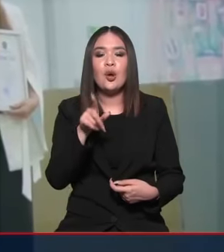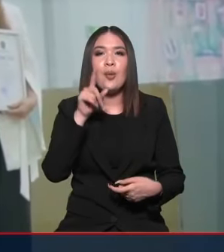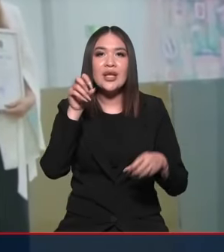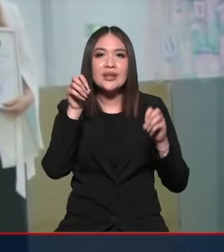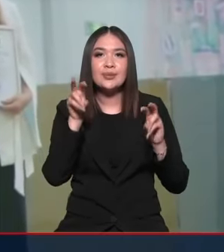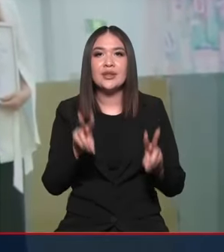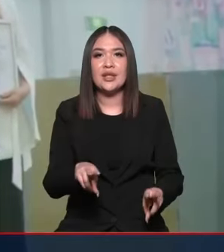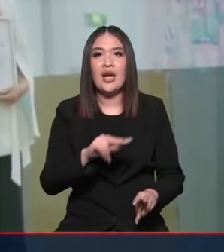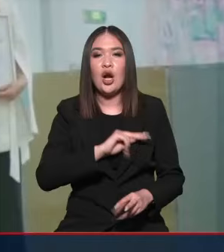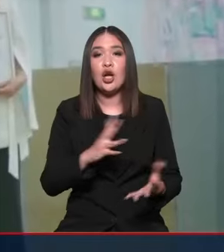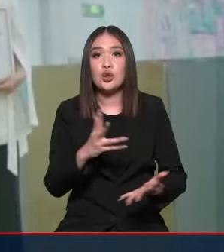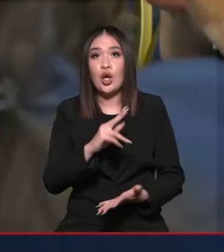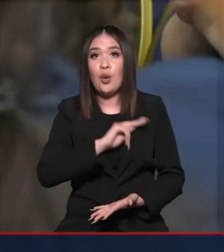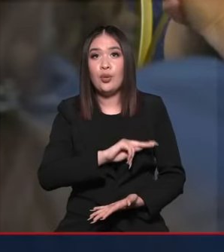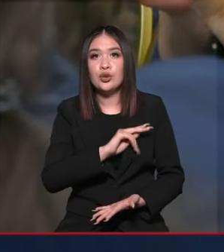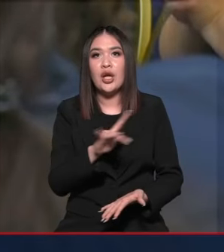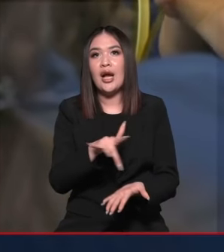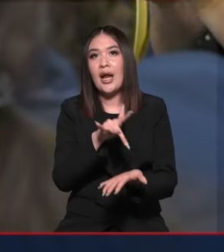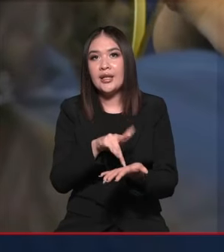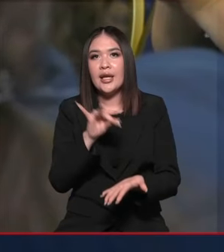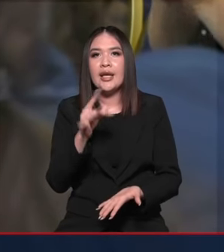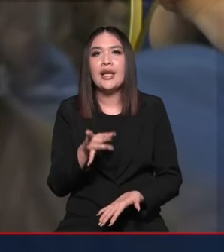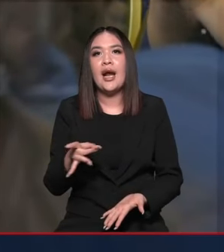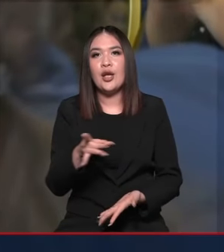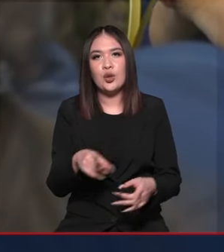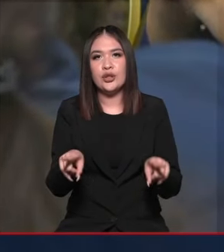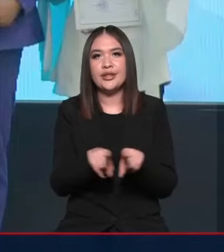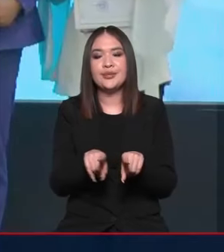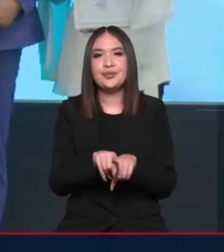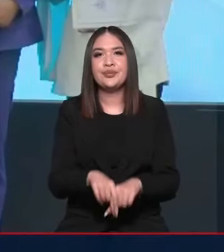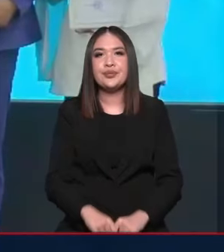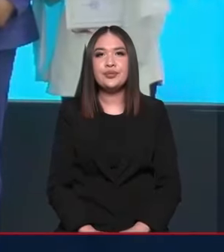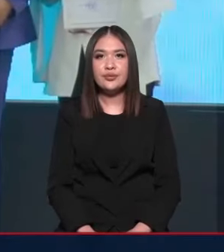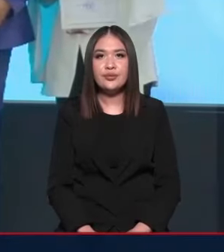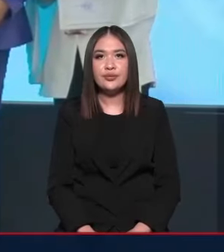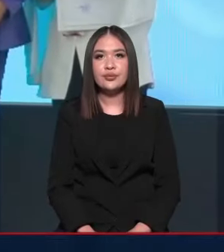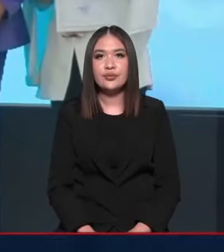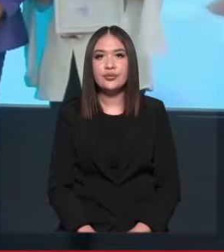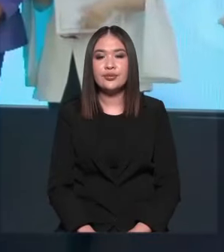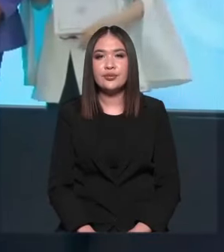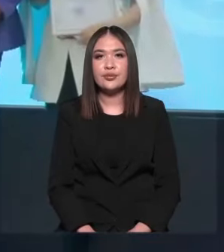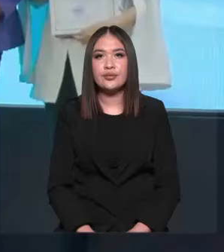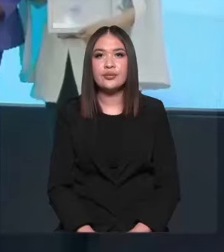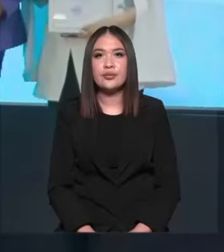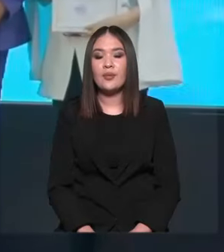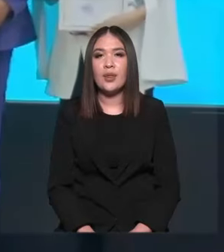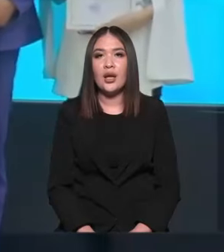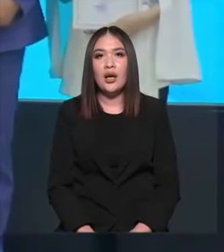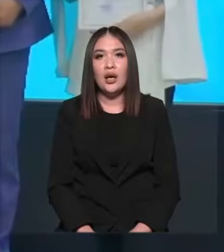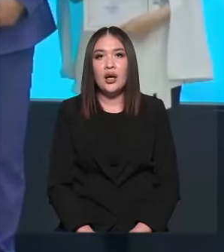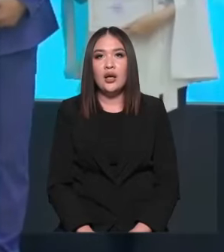специалистов, которые работают не только в городах, но и в районах. Оскар Кабеденов, Алексей Аминицкий, Жибек Жолы, Павлодар.